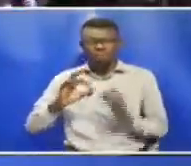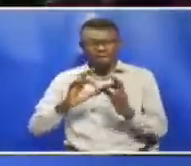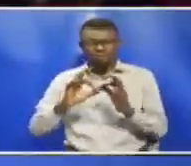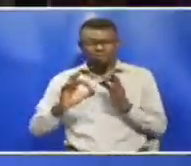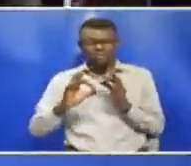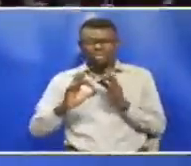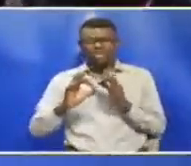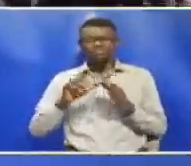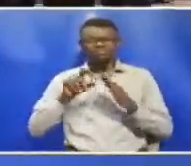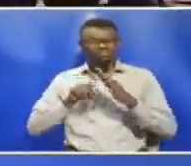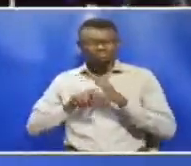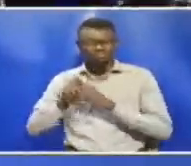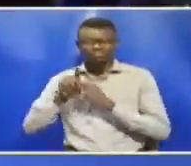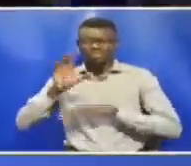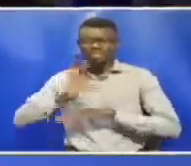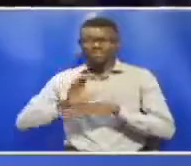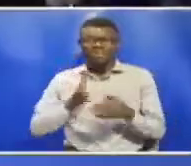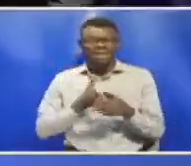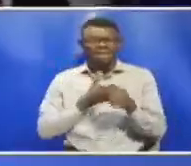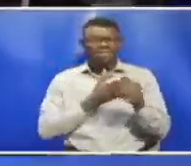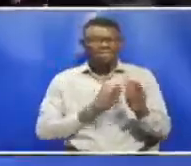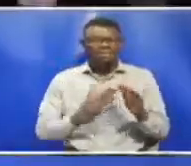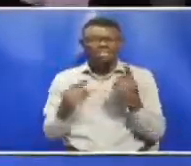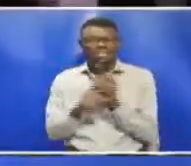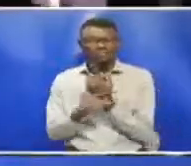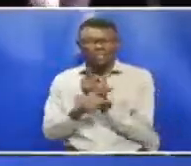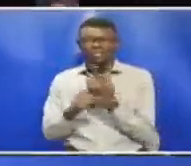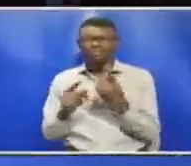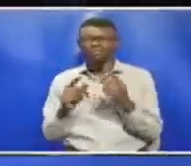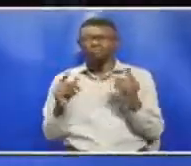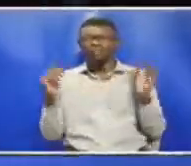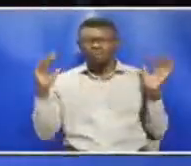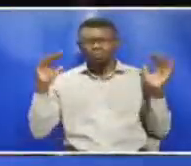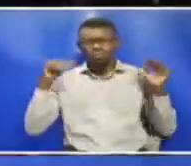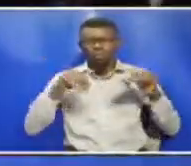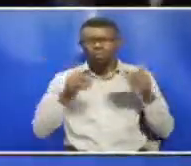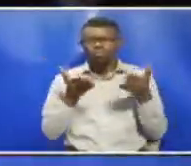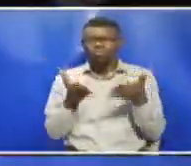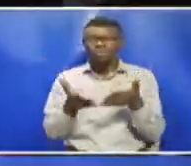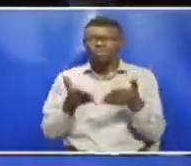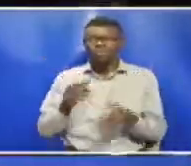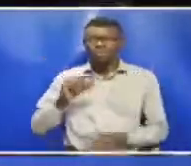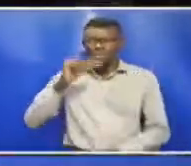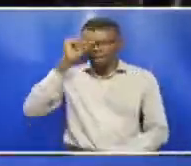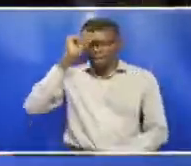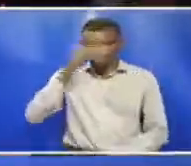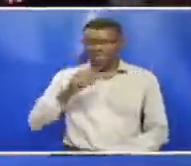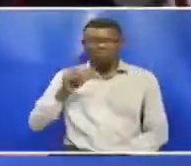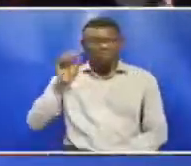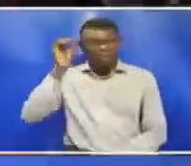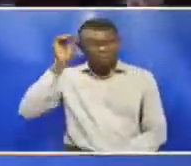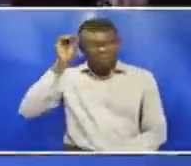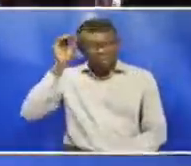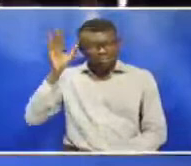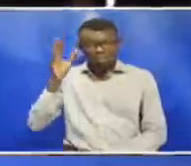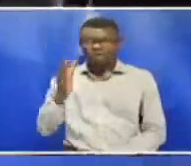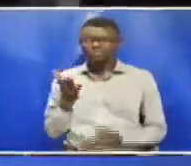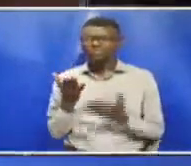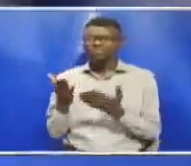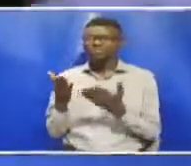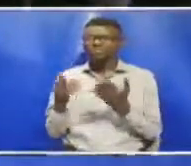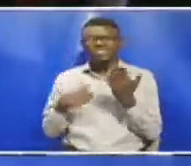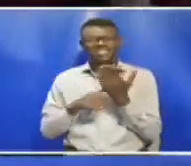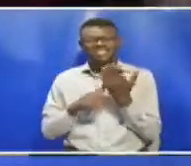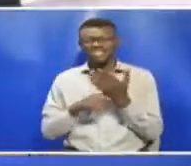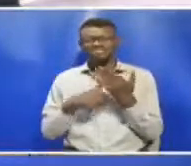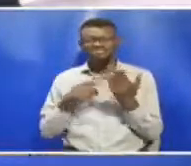kufika kanisani. Viongozi mbalimbali pia walikuwepo, na gavana wa Kiambu James Nyoro akawa na ucheshi wa majina